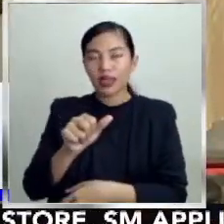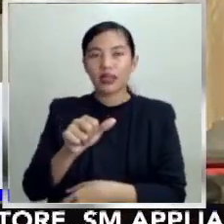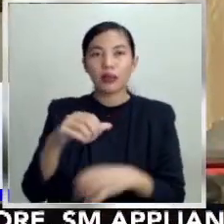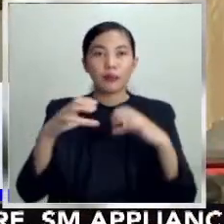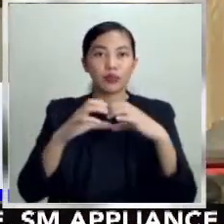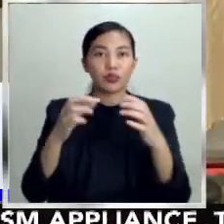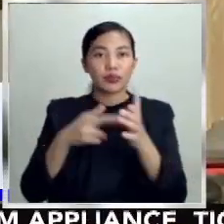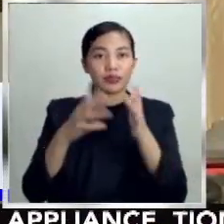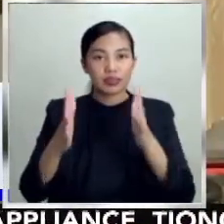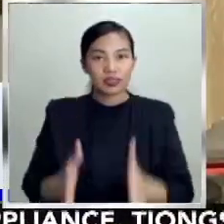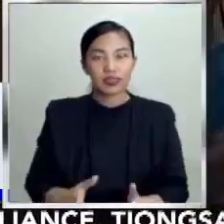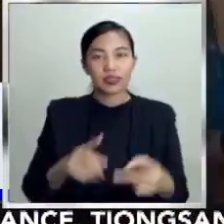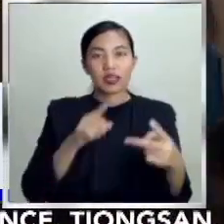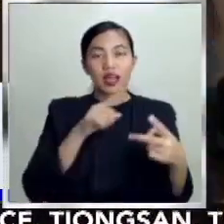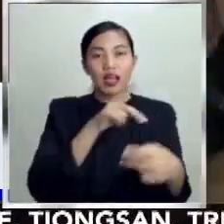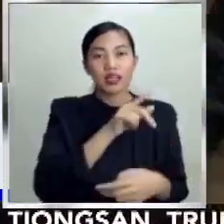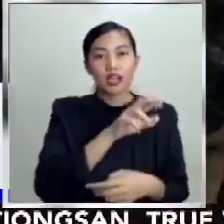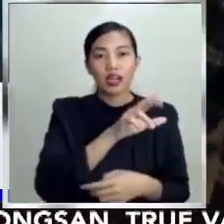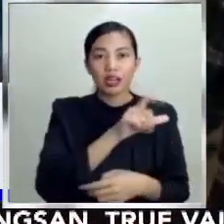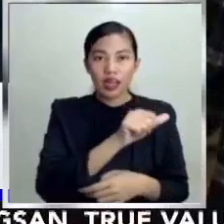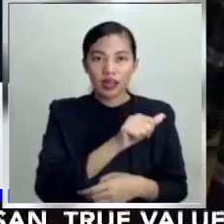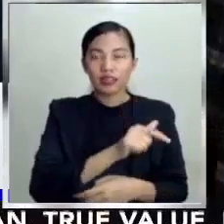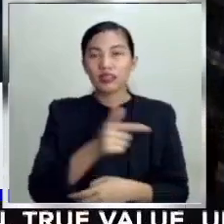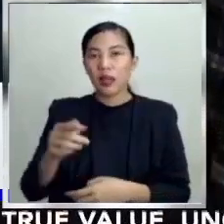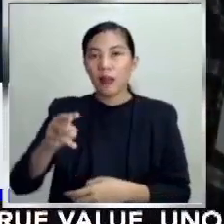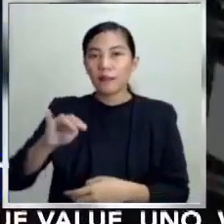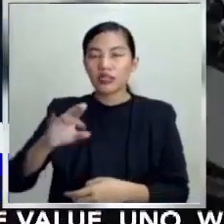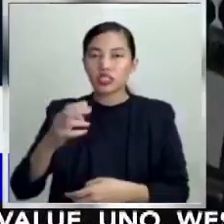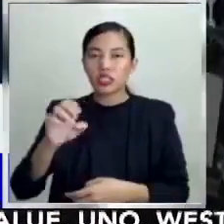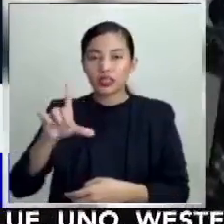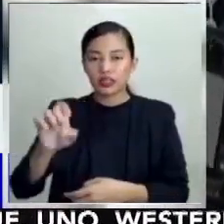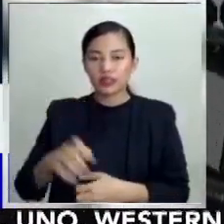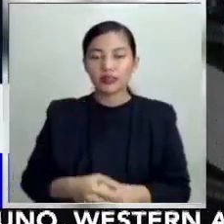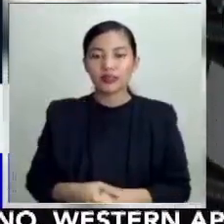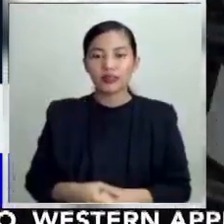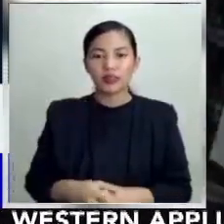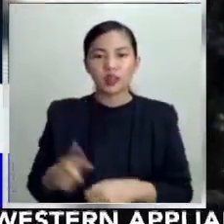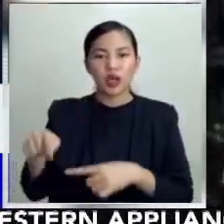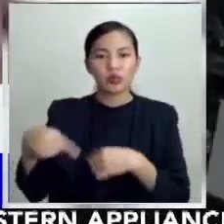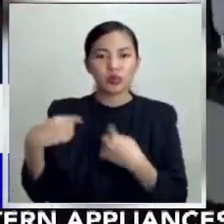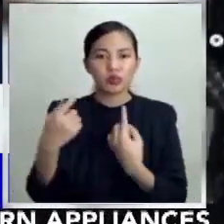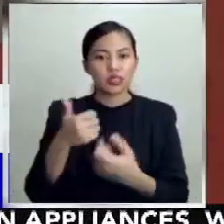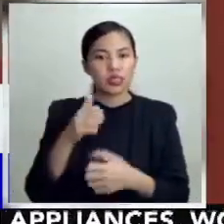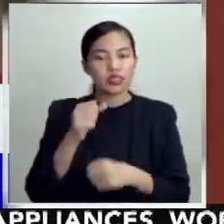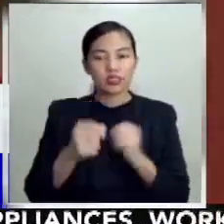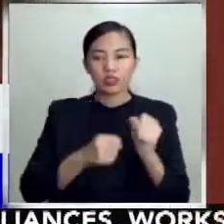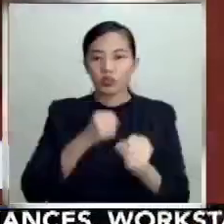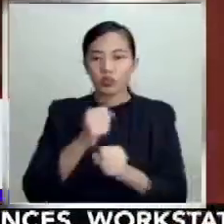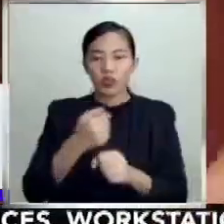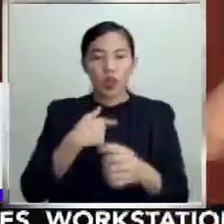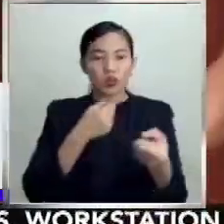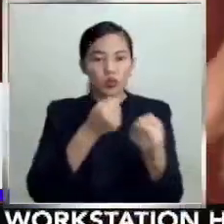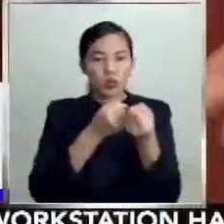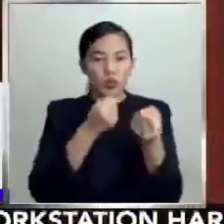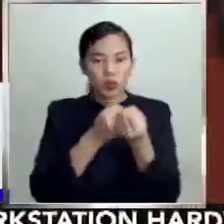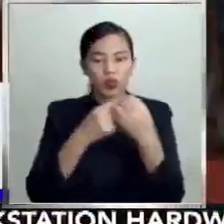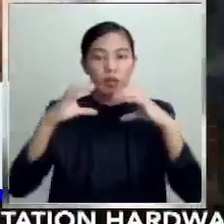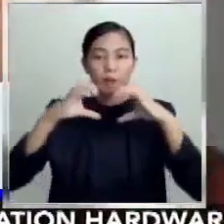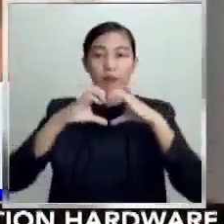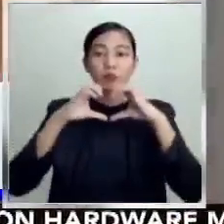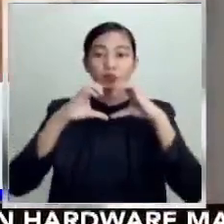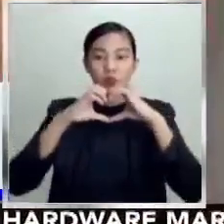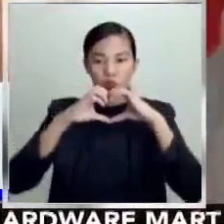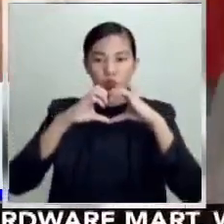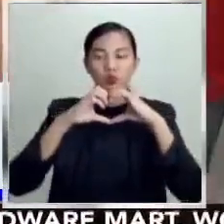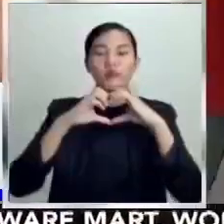Abeliana at Michelle D. More than a decade na po yung aking support sa GMA Kapuso Foundation. Ngayon lang po ako ulit